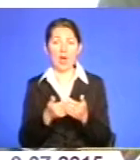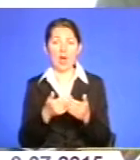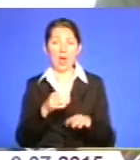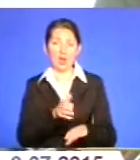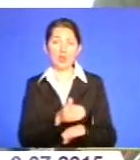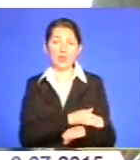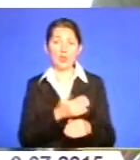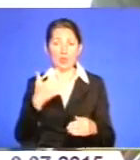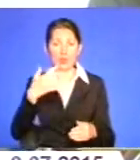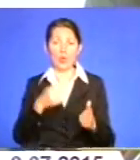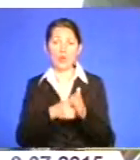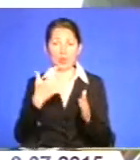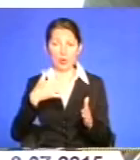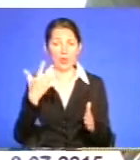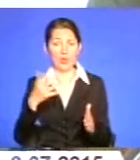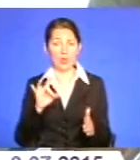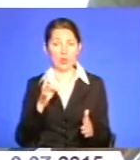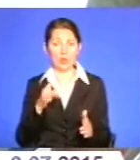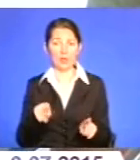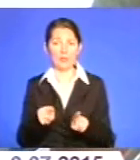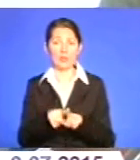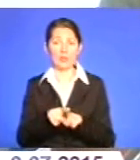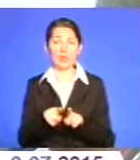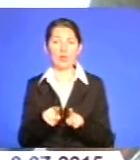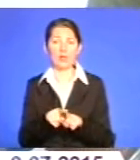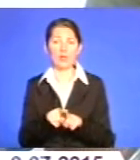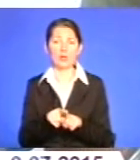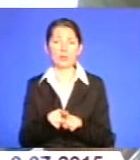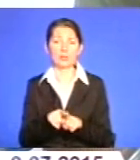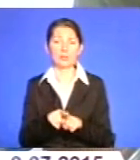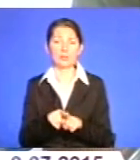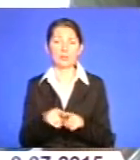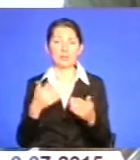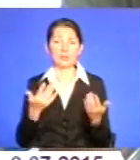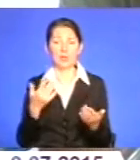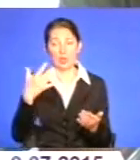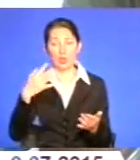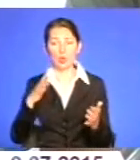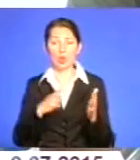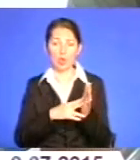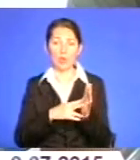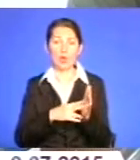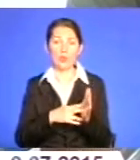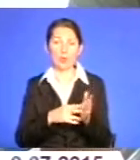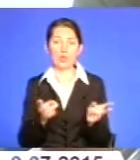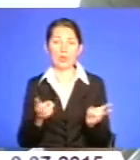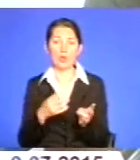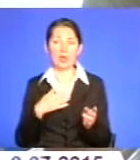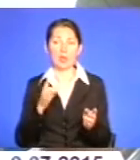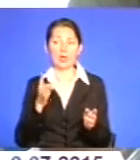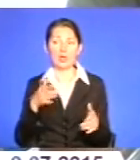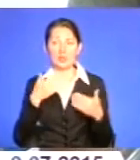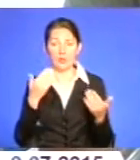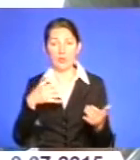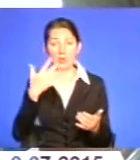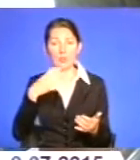розміру до 45-го. Так само на даний... Навіть 47-го бували, що 57-й раз до нас звернулися 52-й